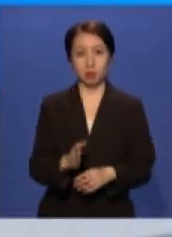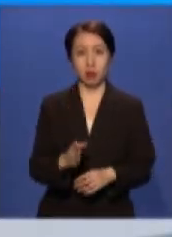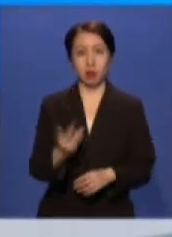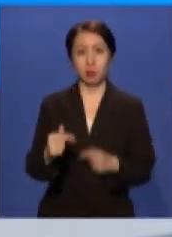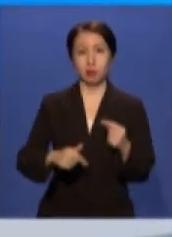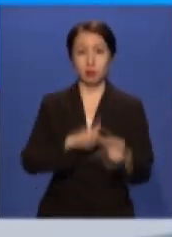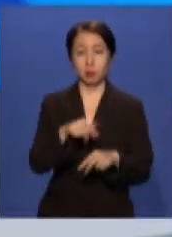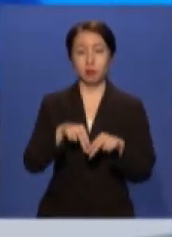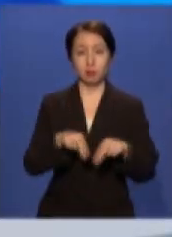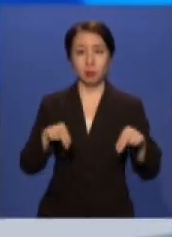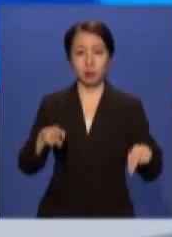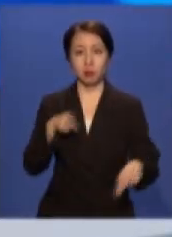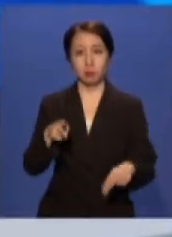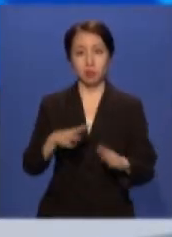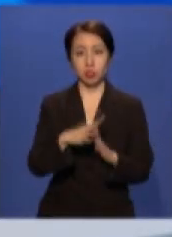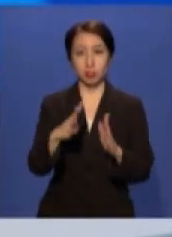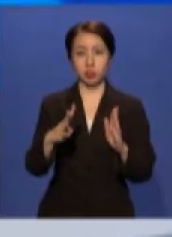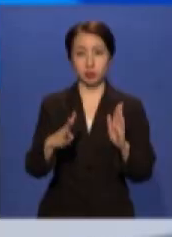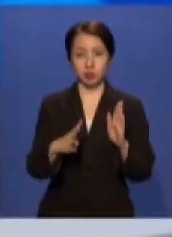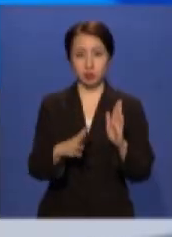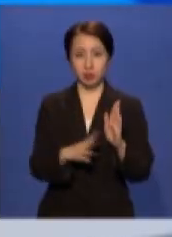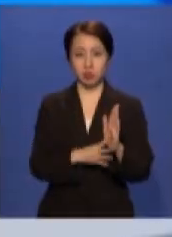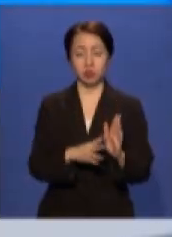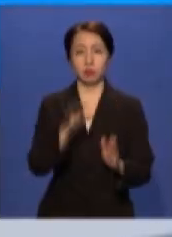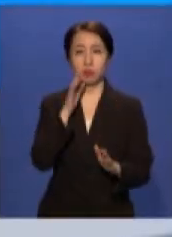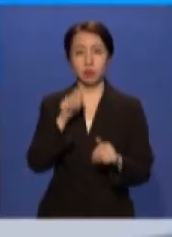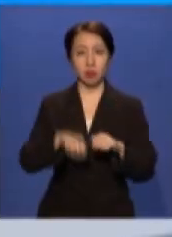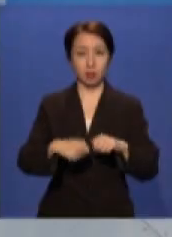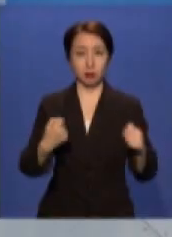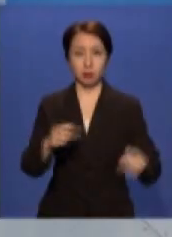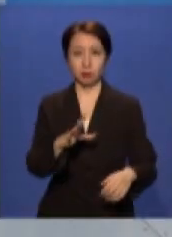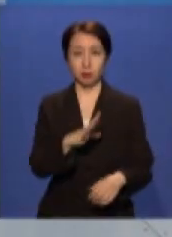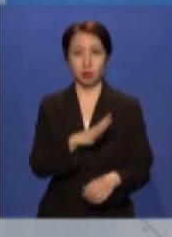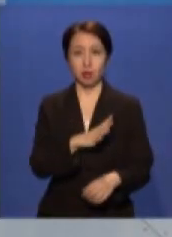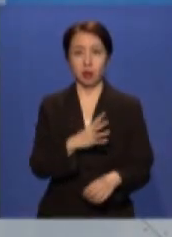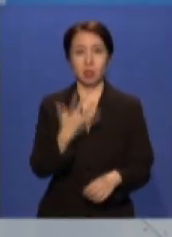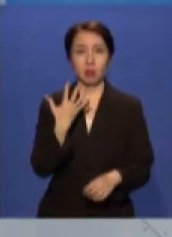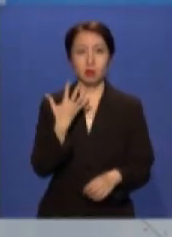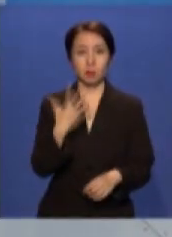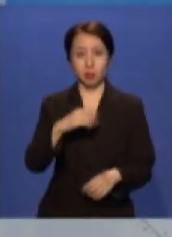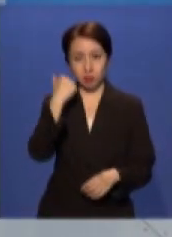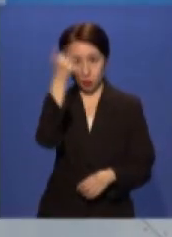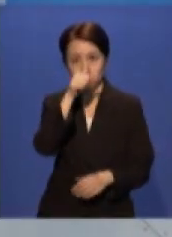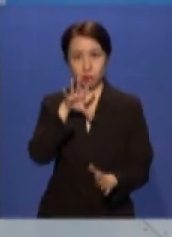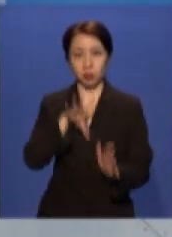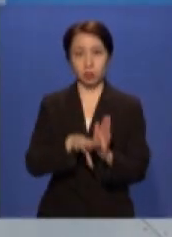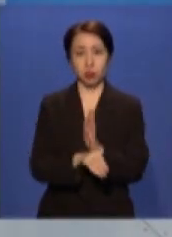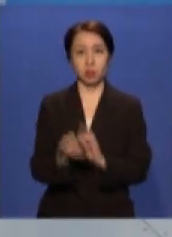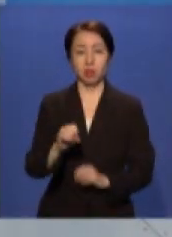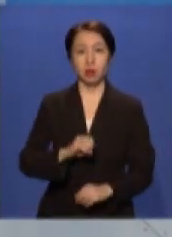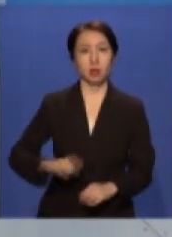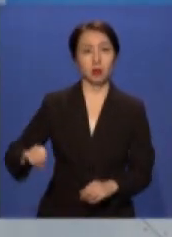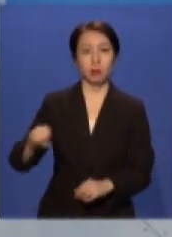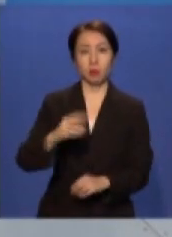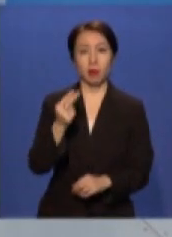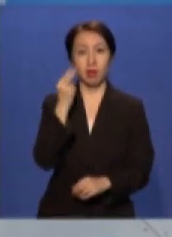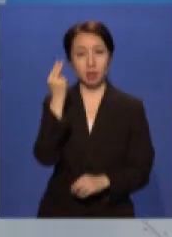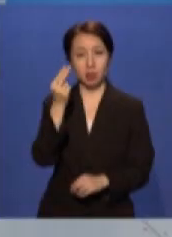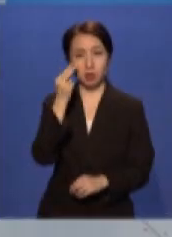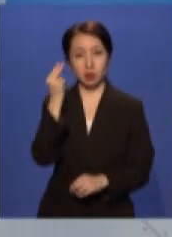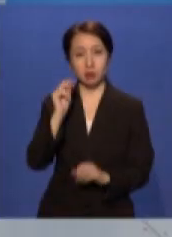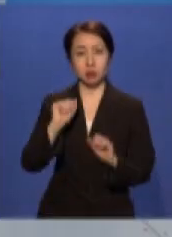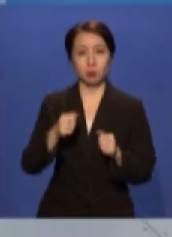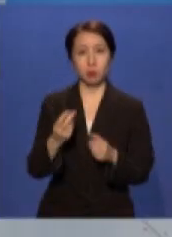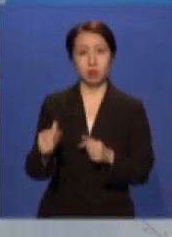саналады. Кәсіпорын Петропавлда 2019 жылы ашылды. 5 жылдың ішінде Еуропа елдері және Қытаймен